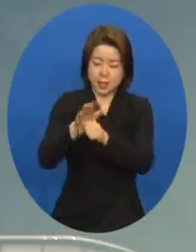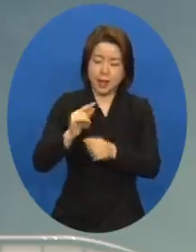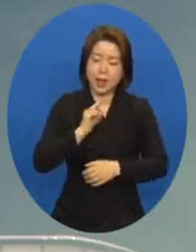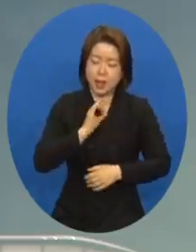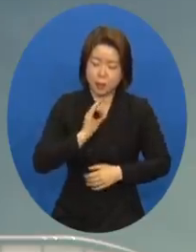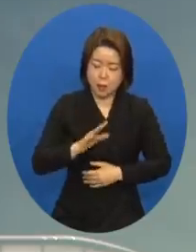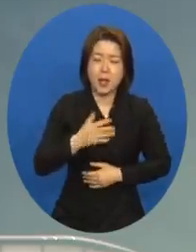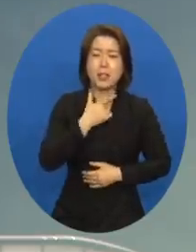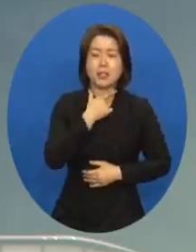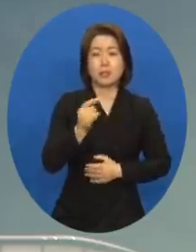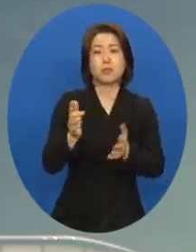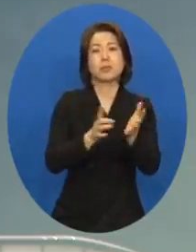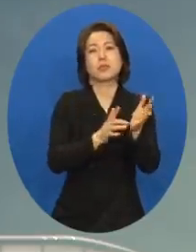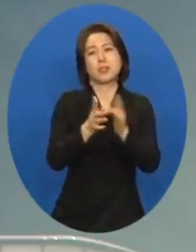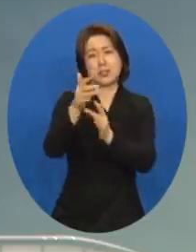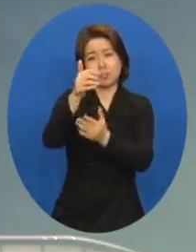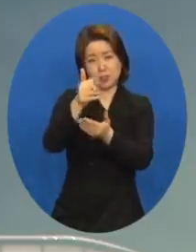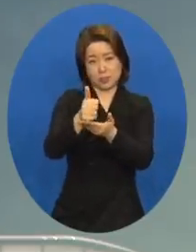싶은 예수님이다.